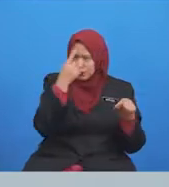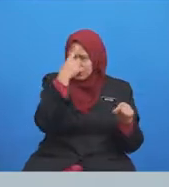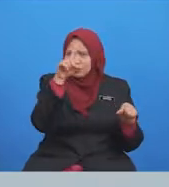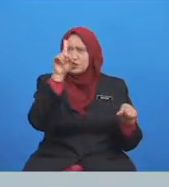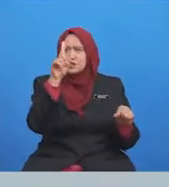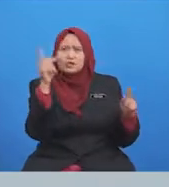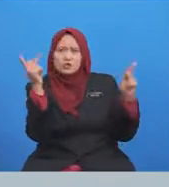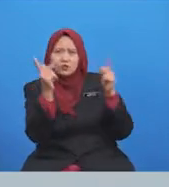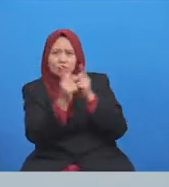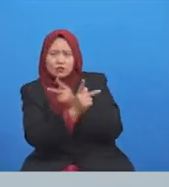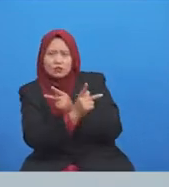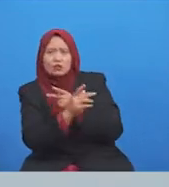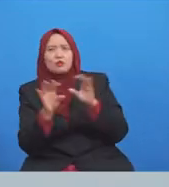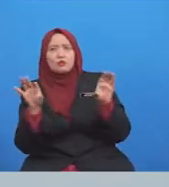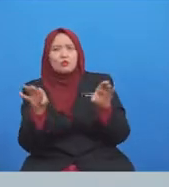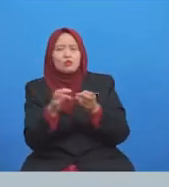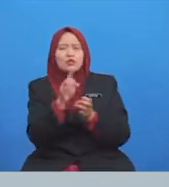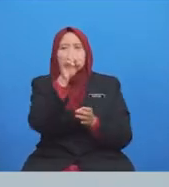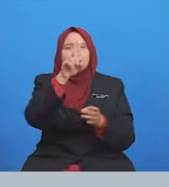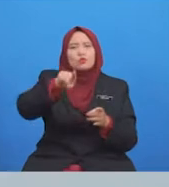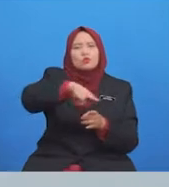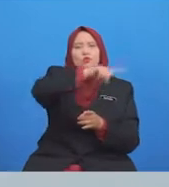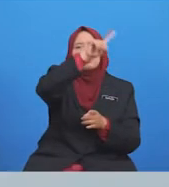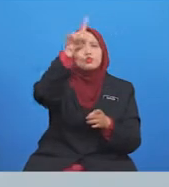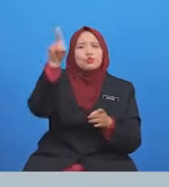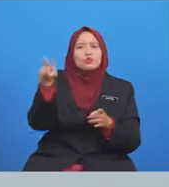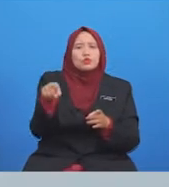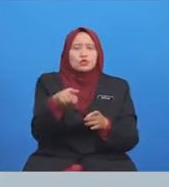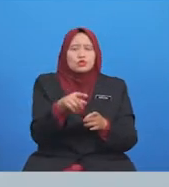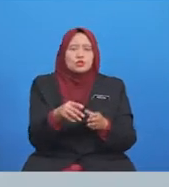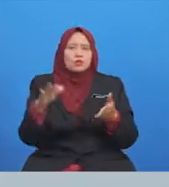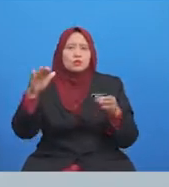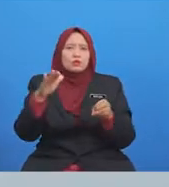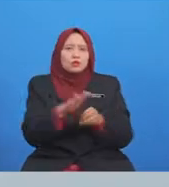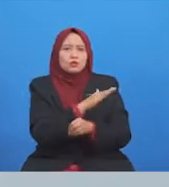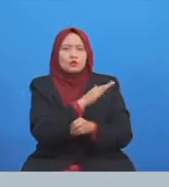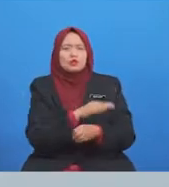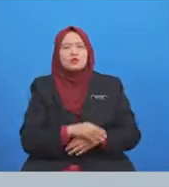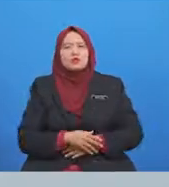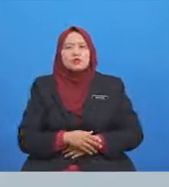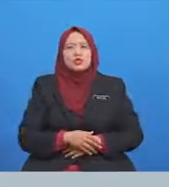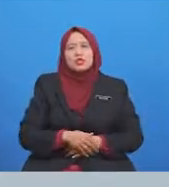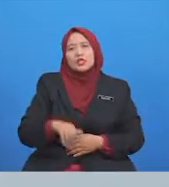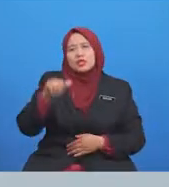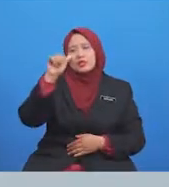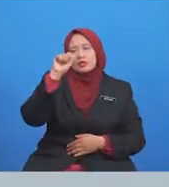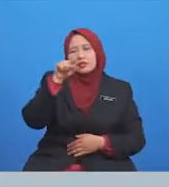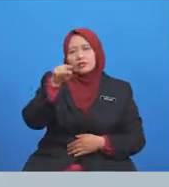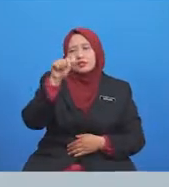membuat satu pusingan penuh. Ini bermakna titik A ialah